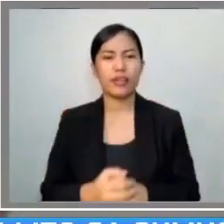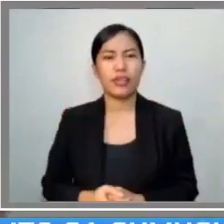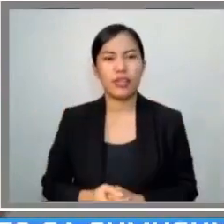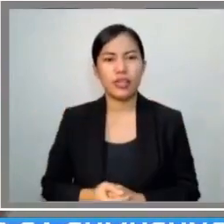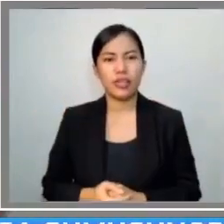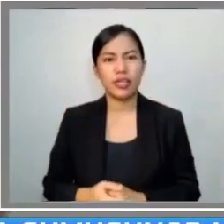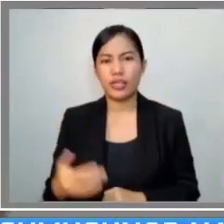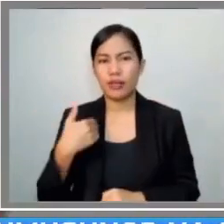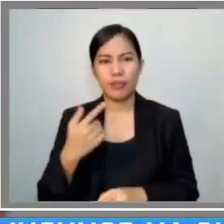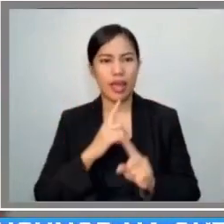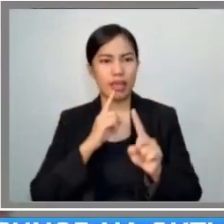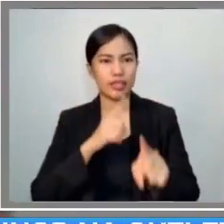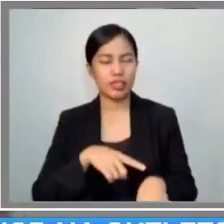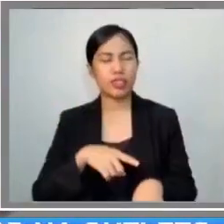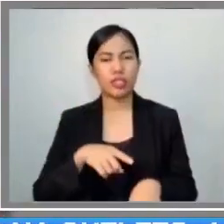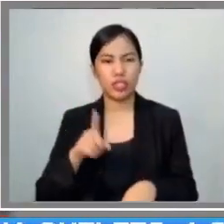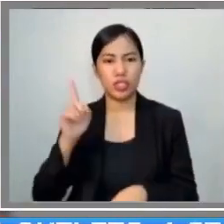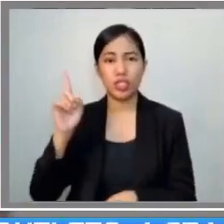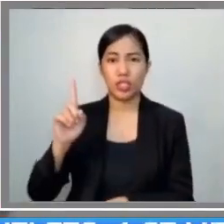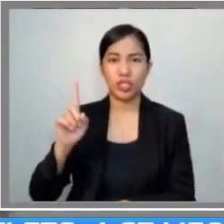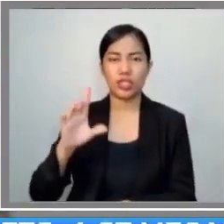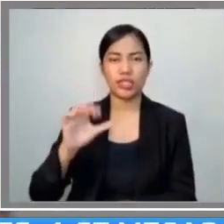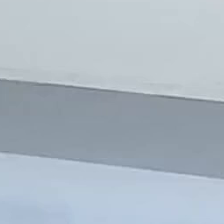kaugnay sa bagong pahayag ng dating Pangulo.